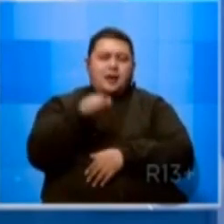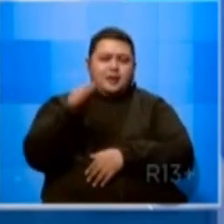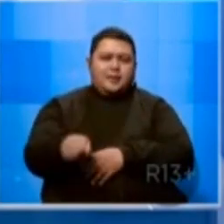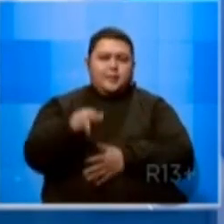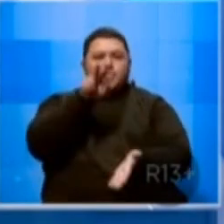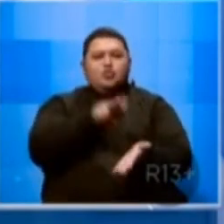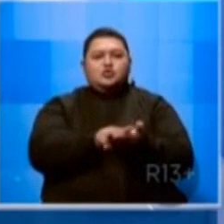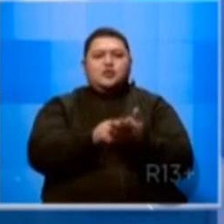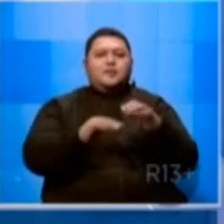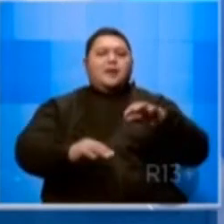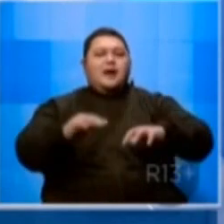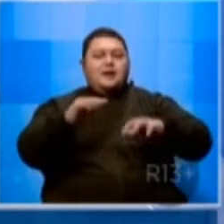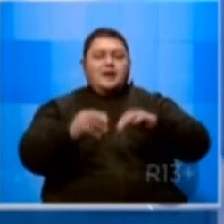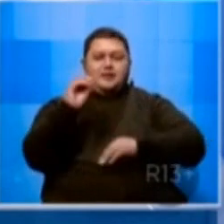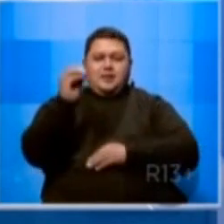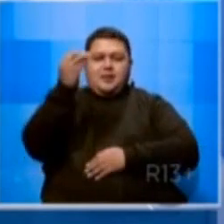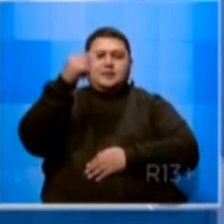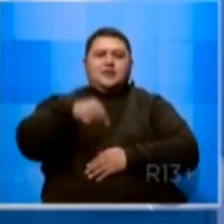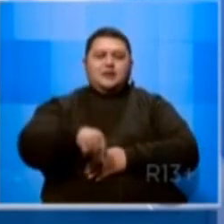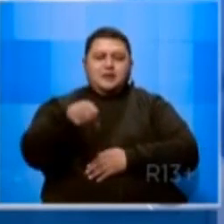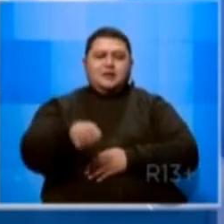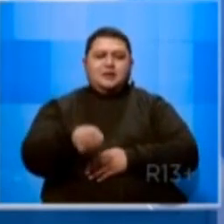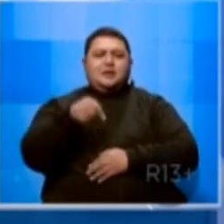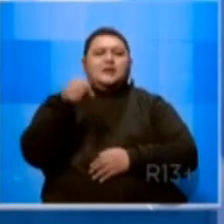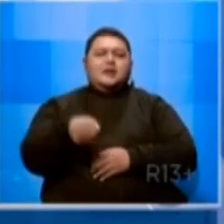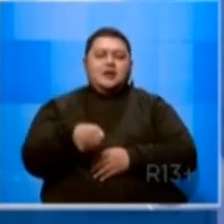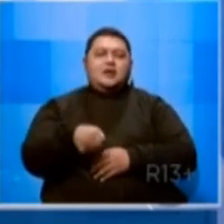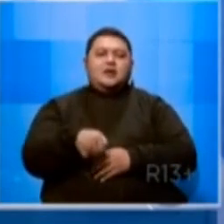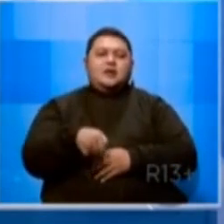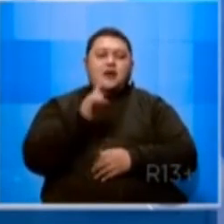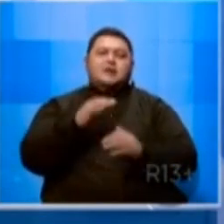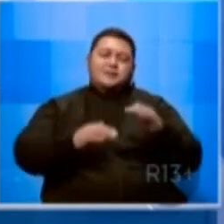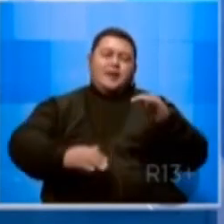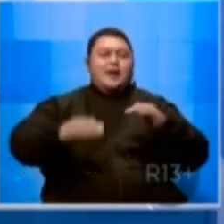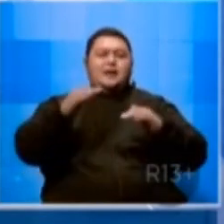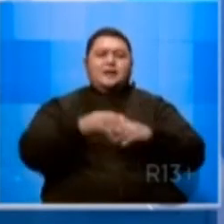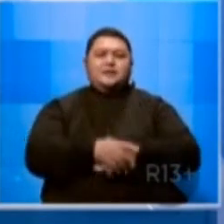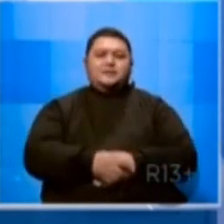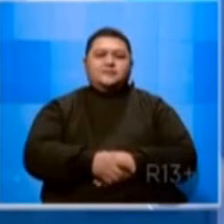melalui Putusan Pengadilan Negeri Jakarta Selatan hari ini inilah yang seadilah